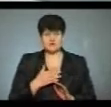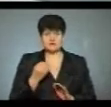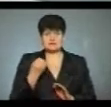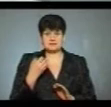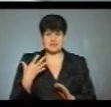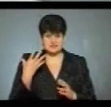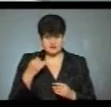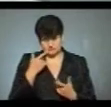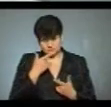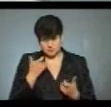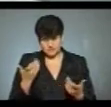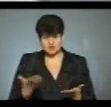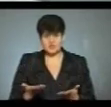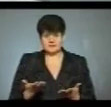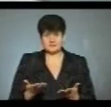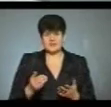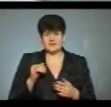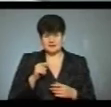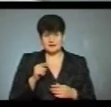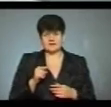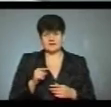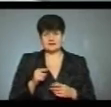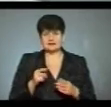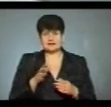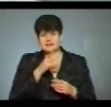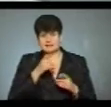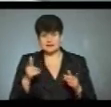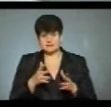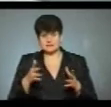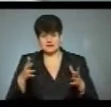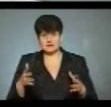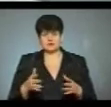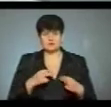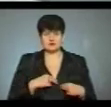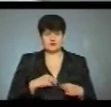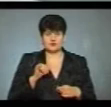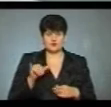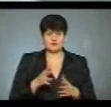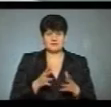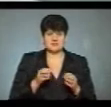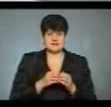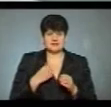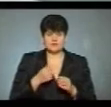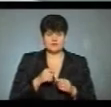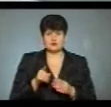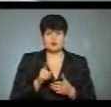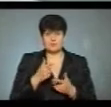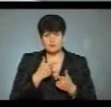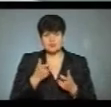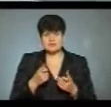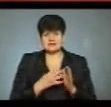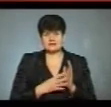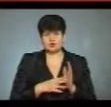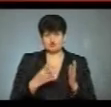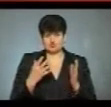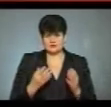днів попереджає його роботодавець. І так термін попередження зростає. Якщо працівник працював в нього більше 10 років, то він його попереджає за